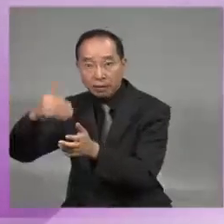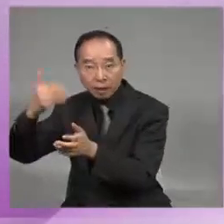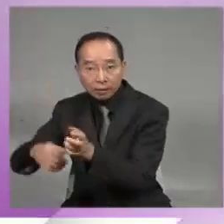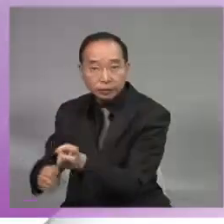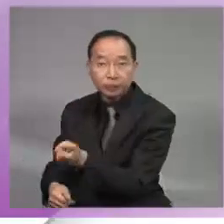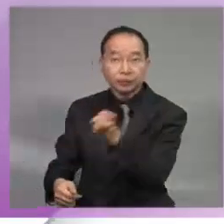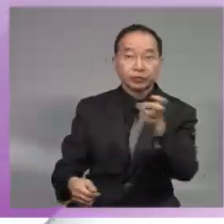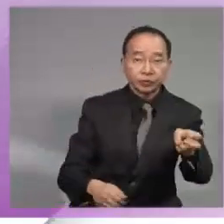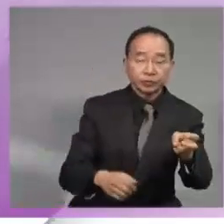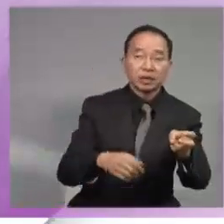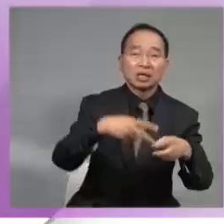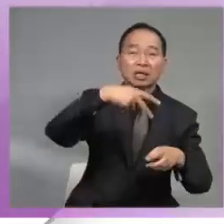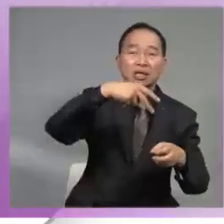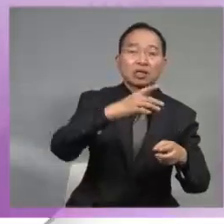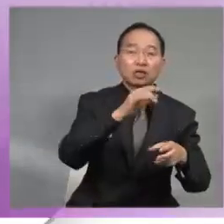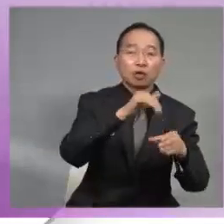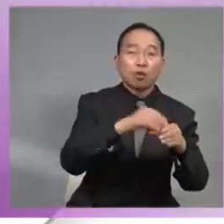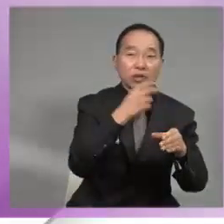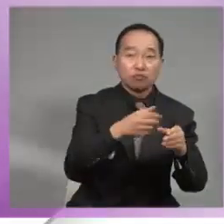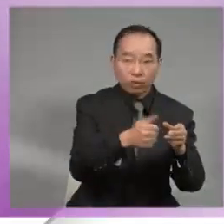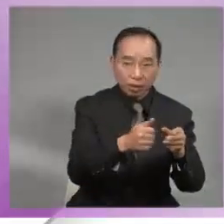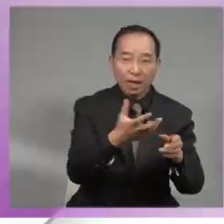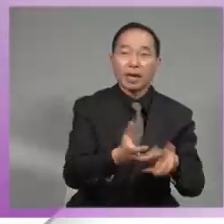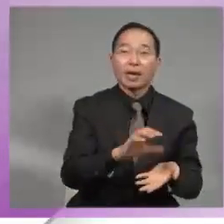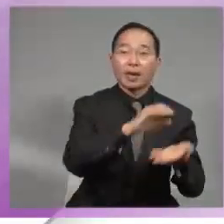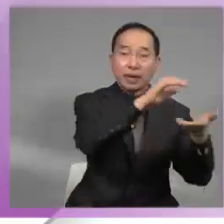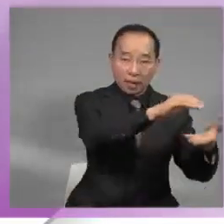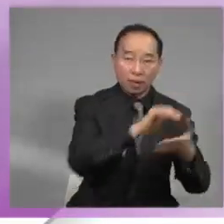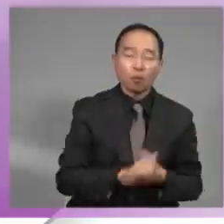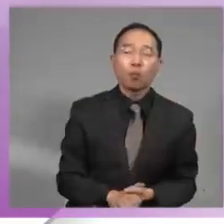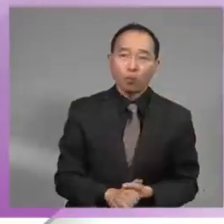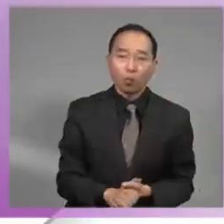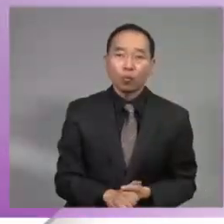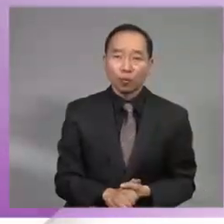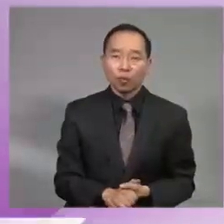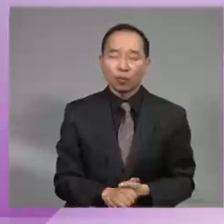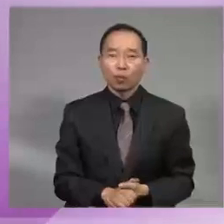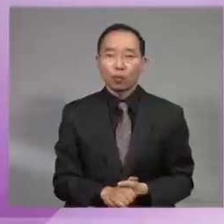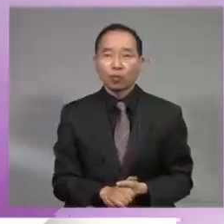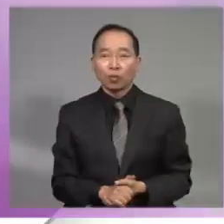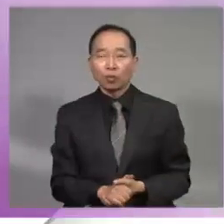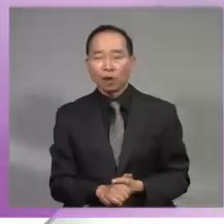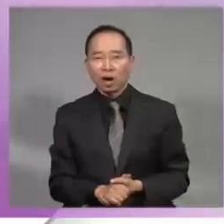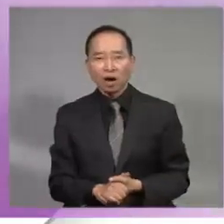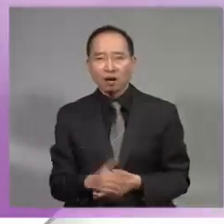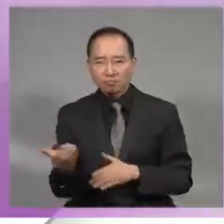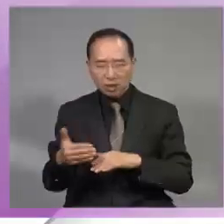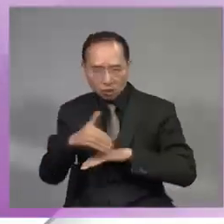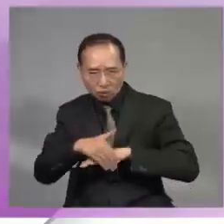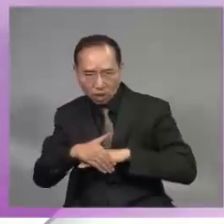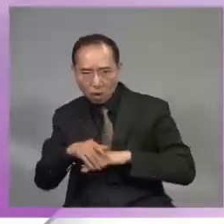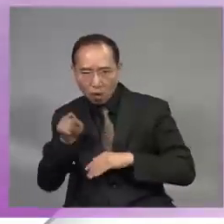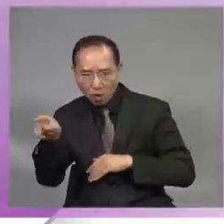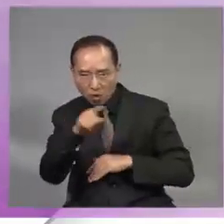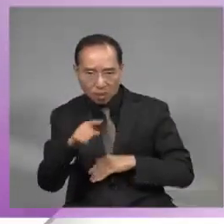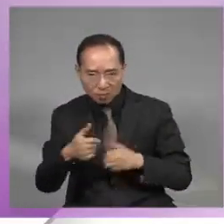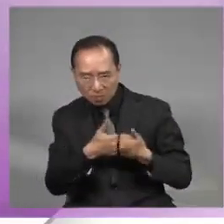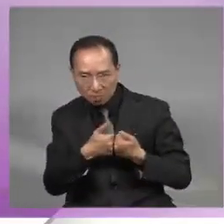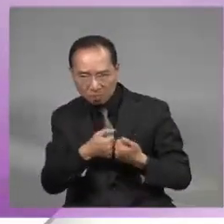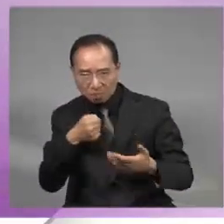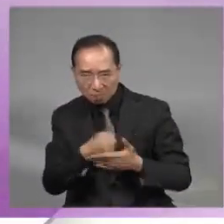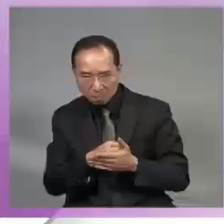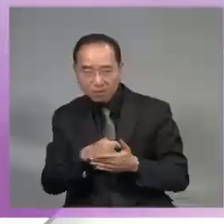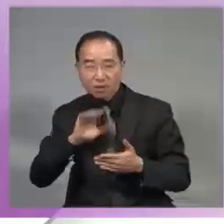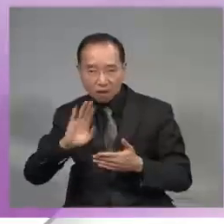계획으로 알고 있습니다. 네, 이렇게 중간에 좀 순서 차이가 있을지는 몰라도 어떤 계획이 좀 철저하게 세워져 있고 그렇게 안전하게